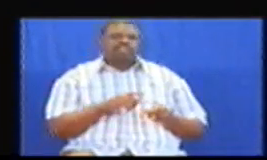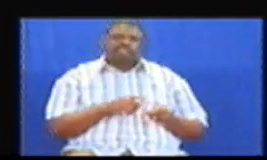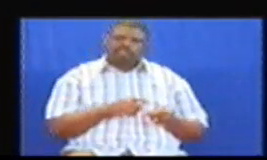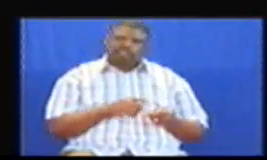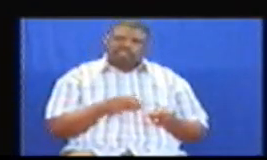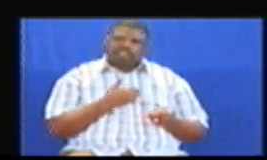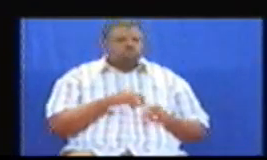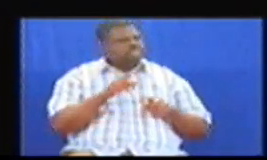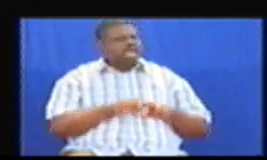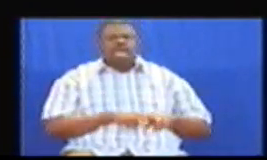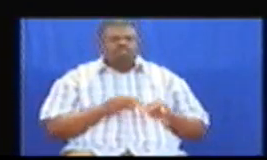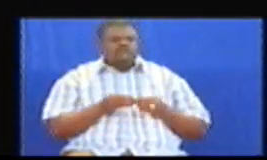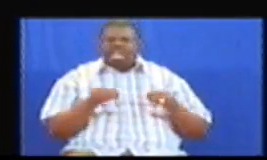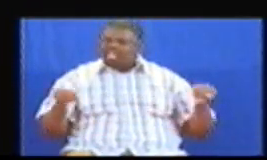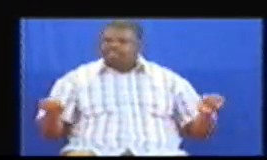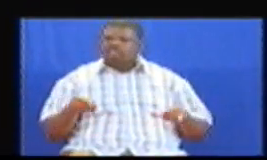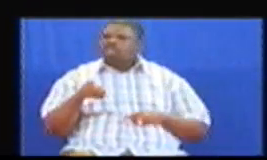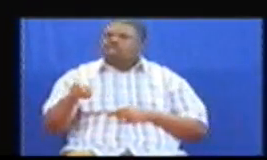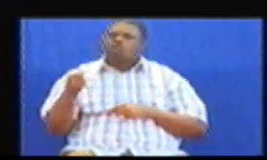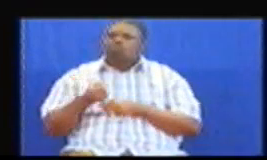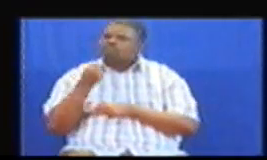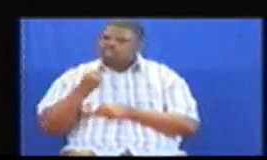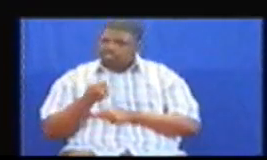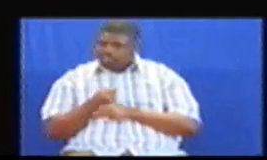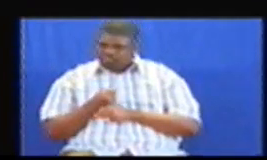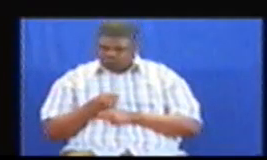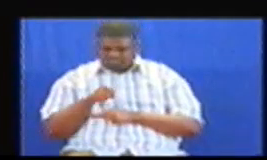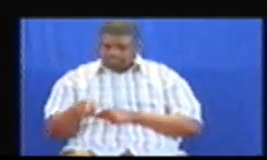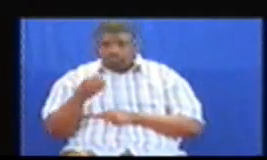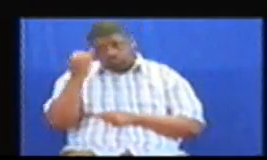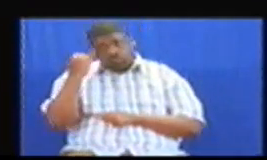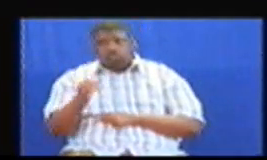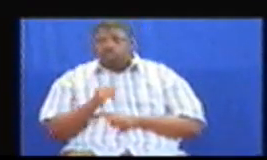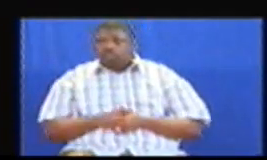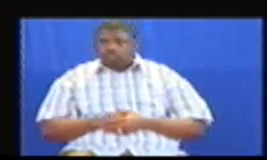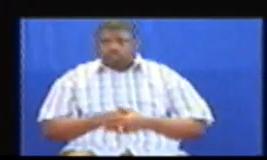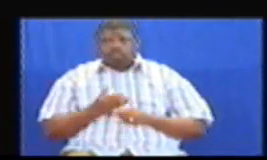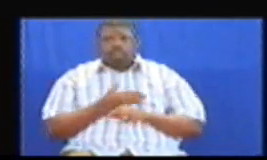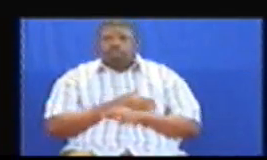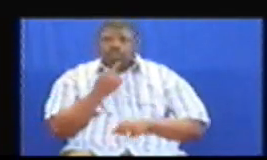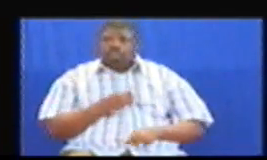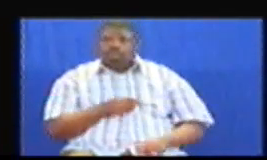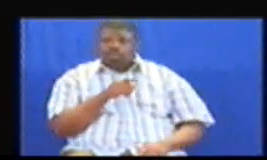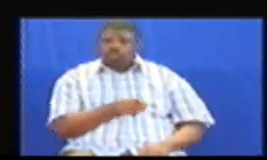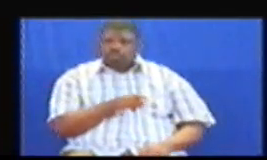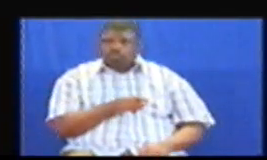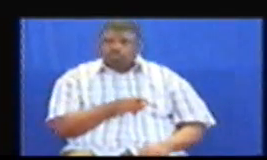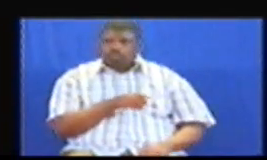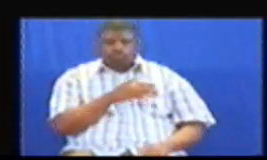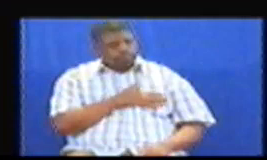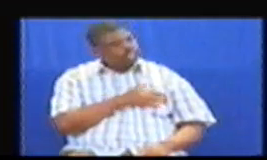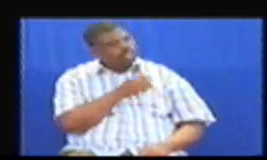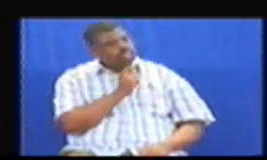zinatakiwa zikae sana mahakamani. Hayo ni ya kufanyiwa kazi, na ndio hayo tunatakiwa tushauri. Baada ya kusema hayo, napenda